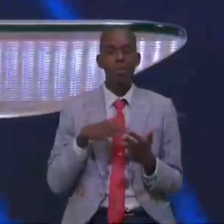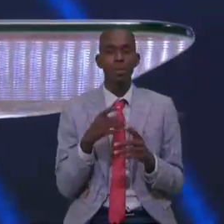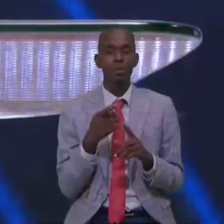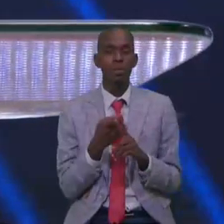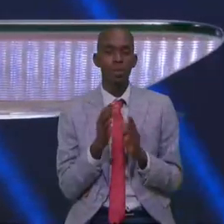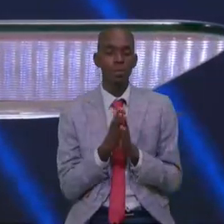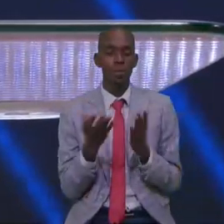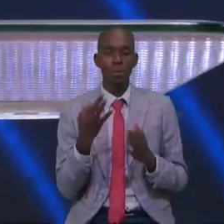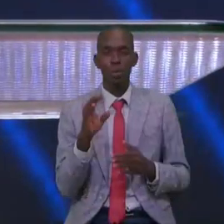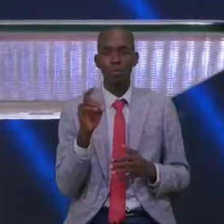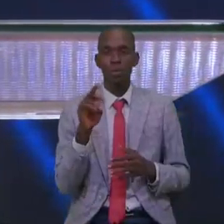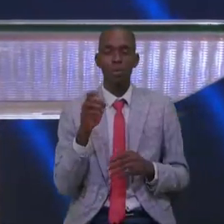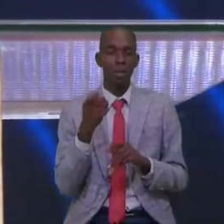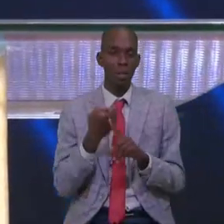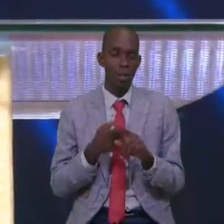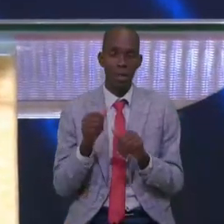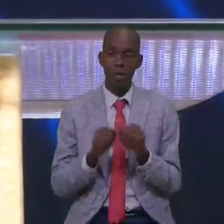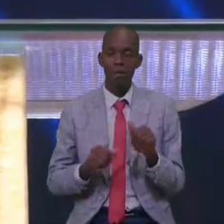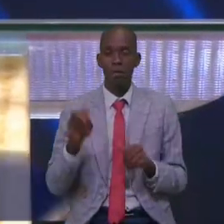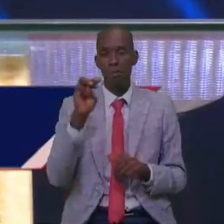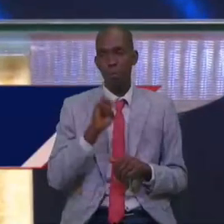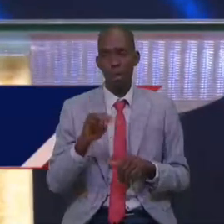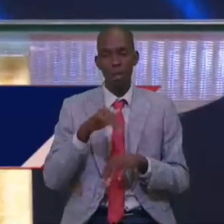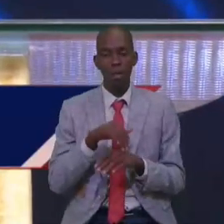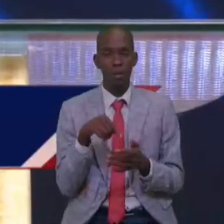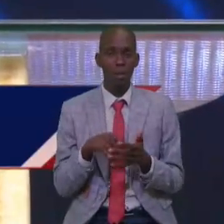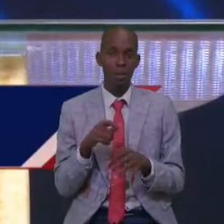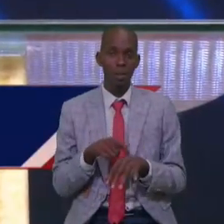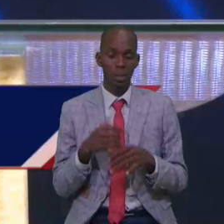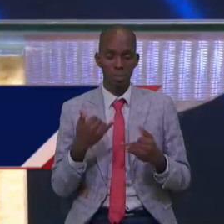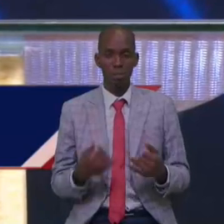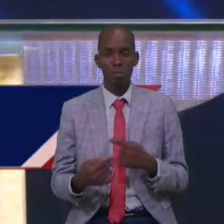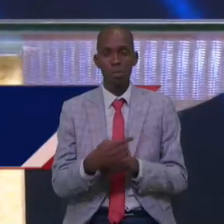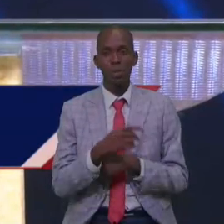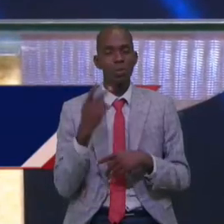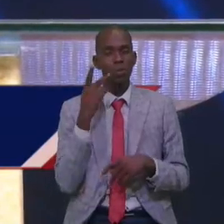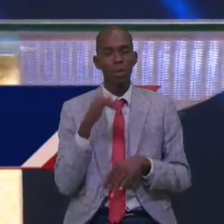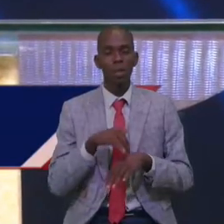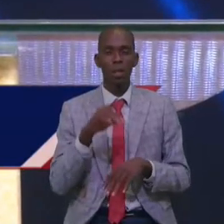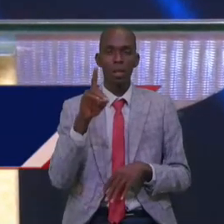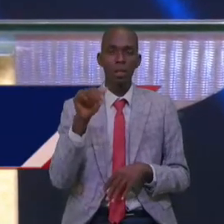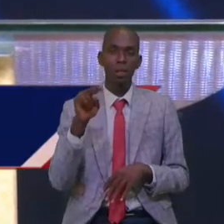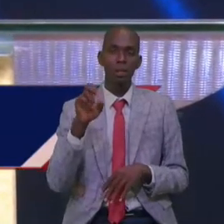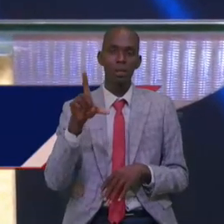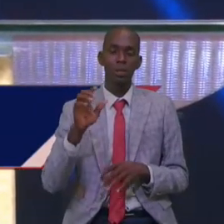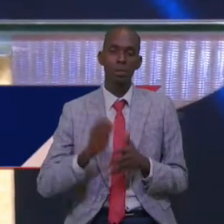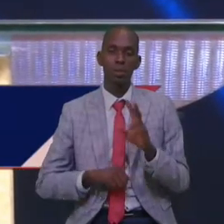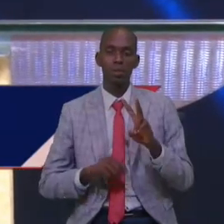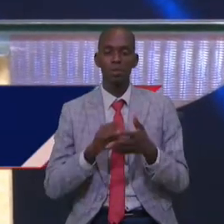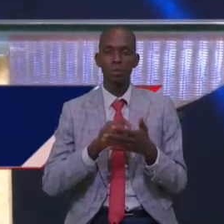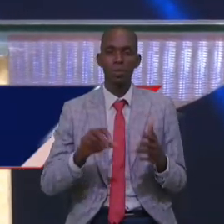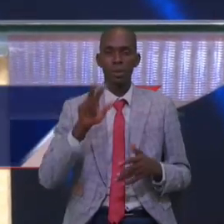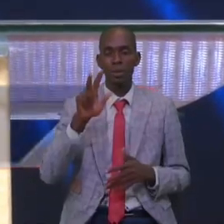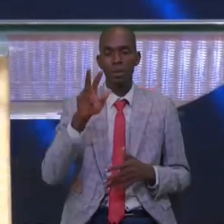chaque lundi. Et aujourd'hui, nous allons voir Daniel chapitre 2, versets 34